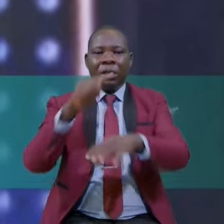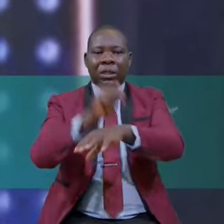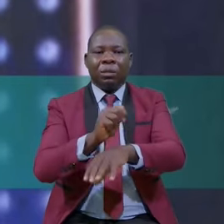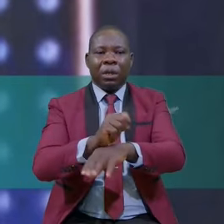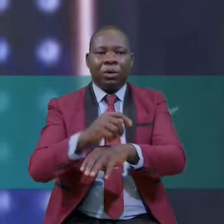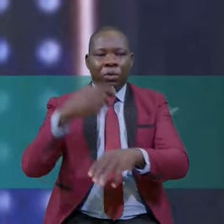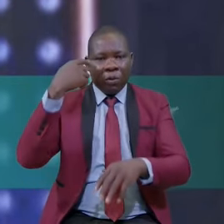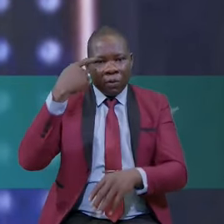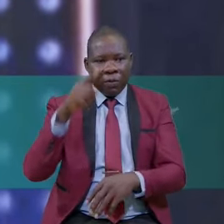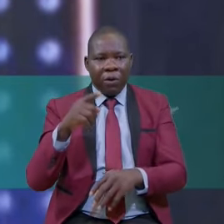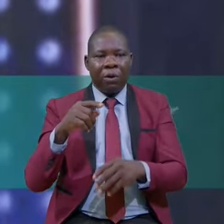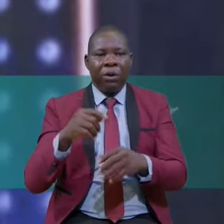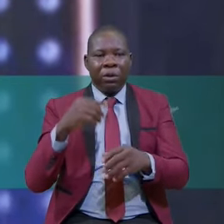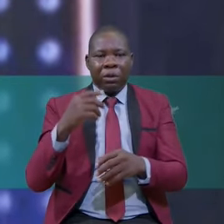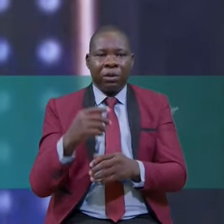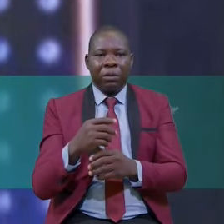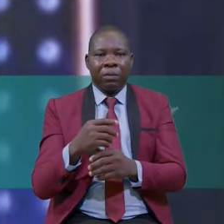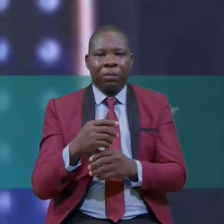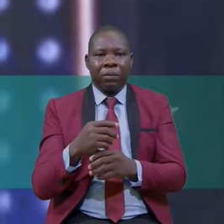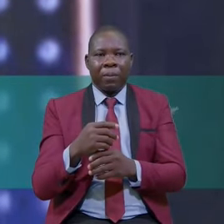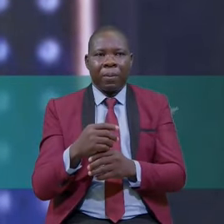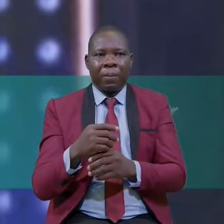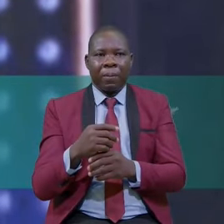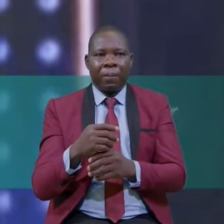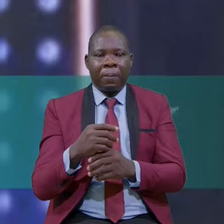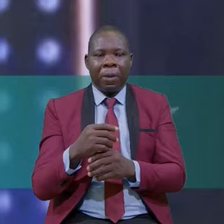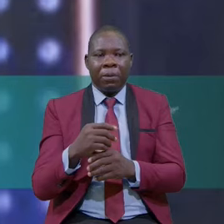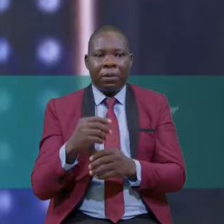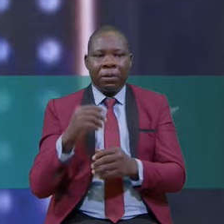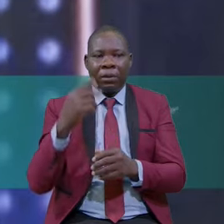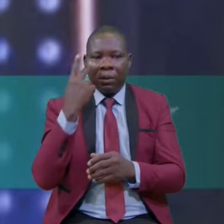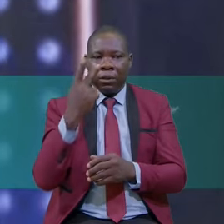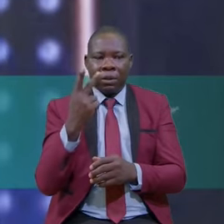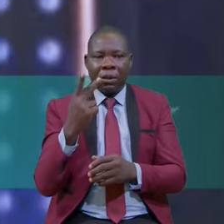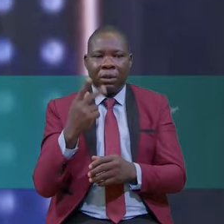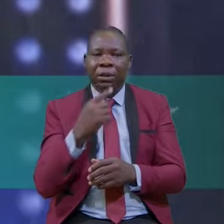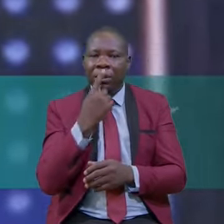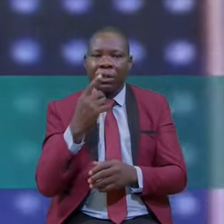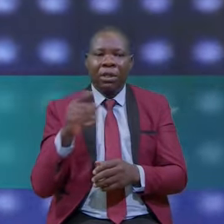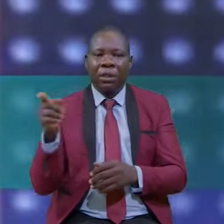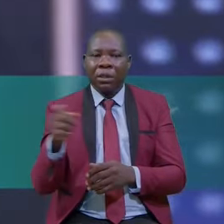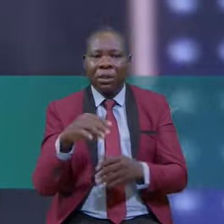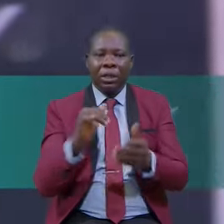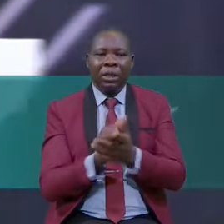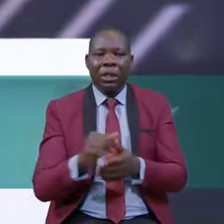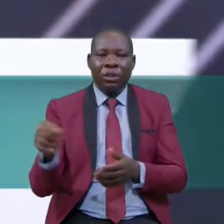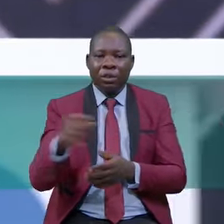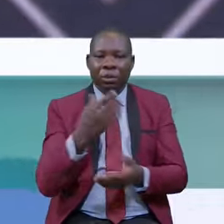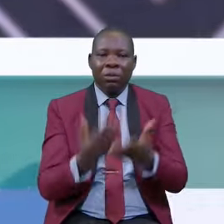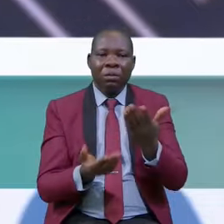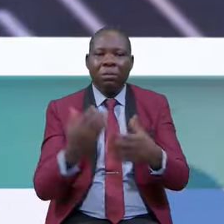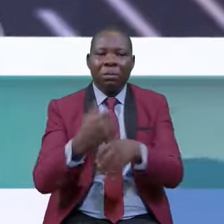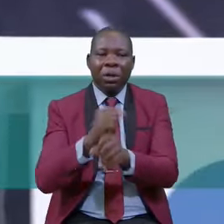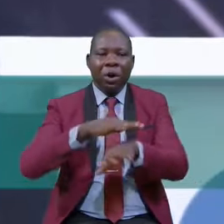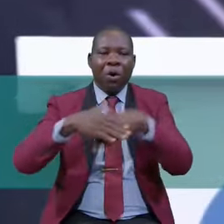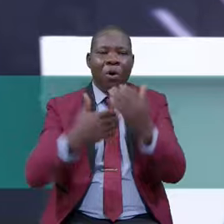le modèle qui t'a été montré sur la montagne. Don't go back to the valley. Ne tourne